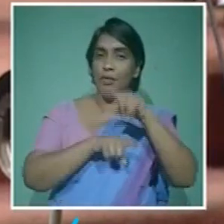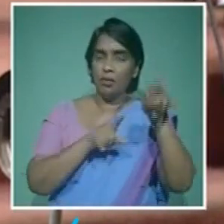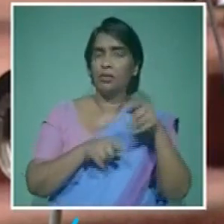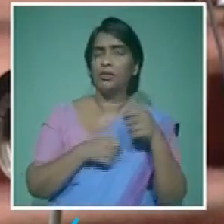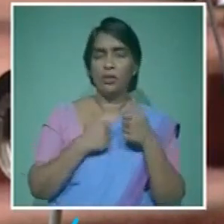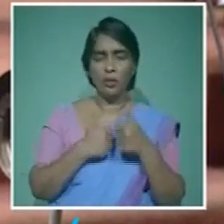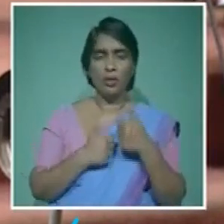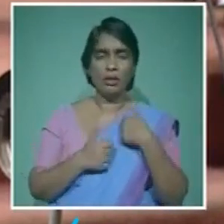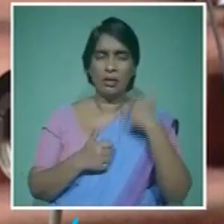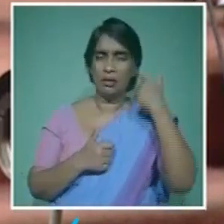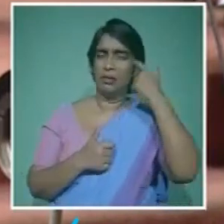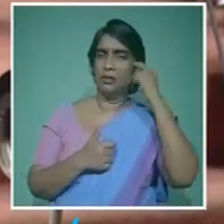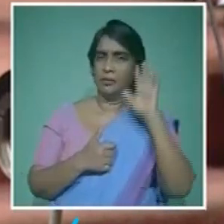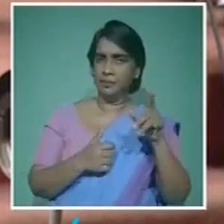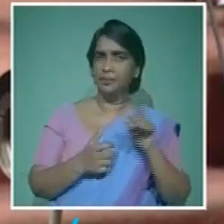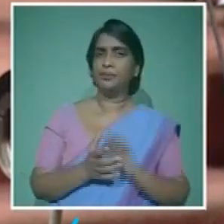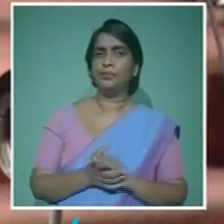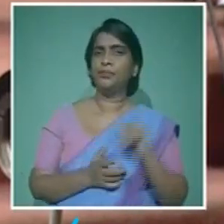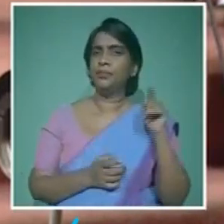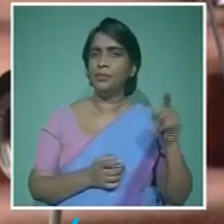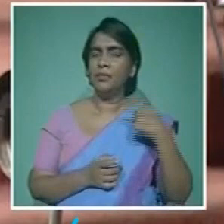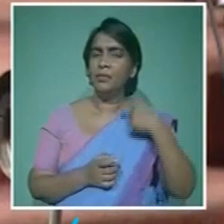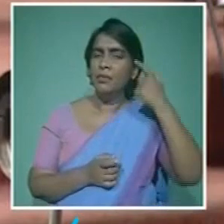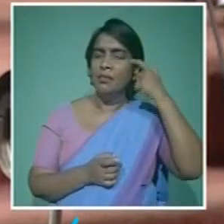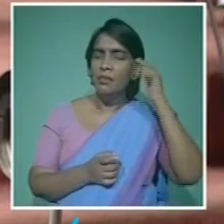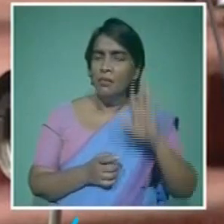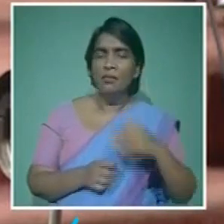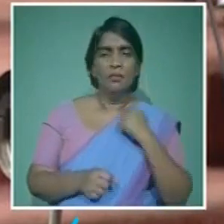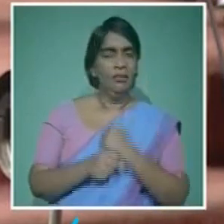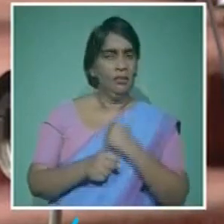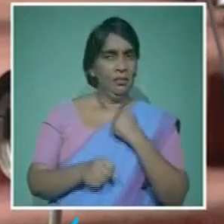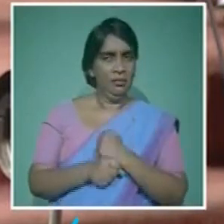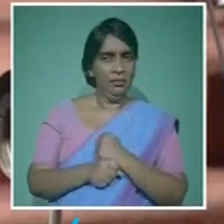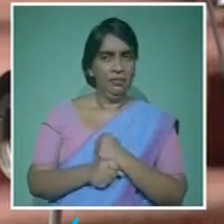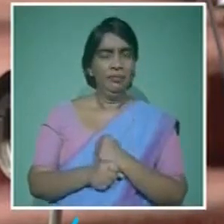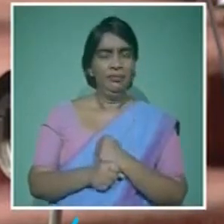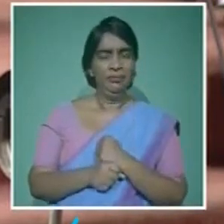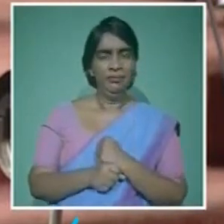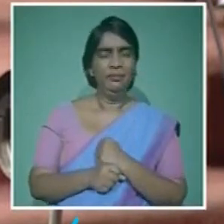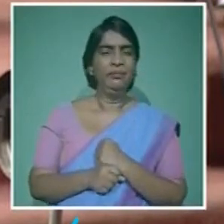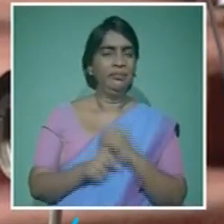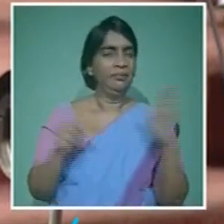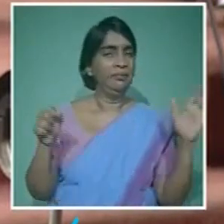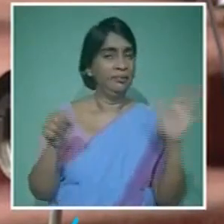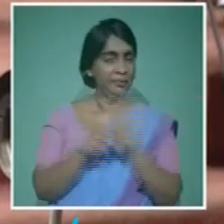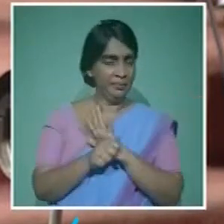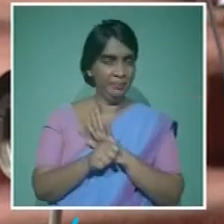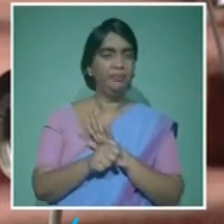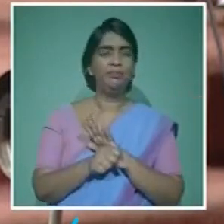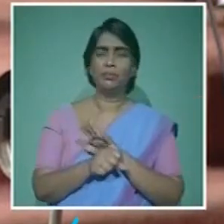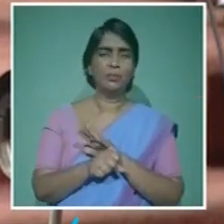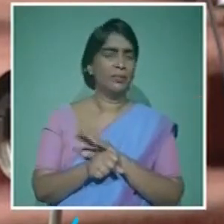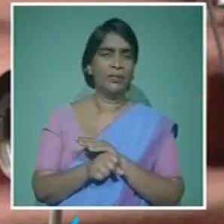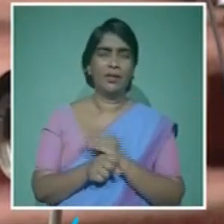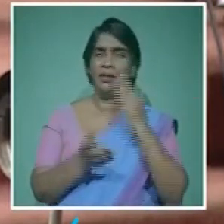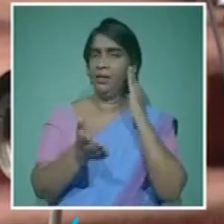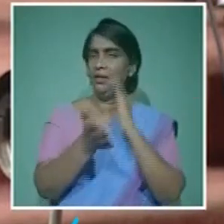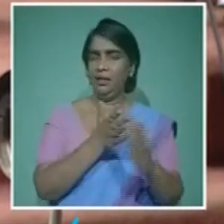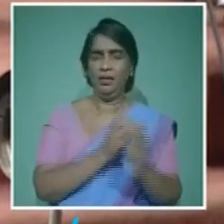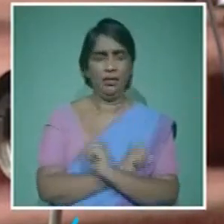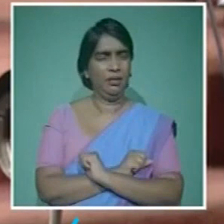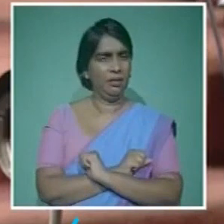கொண்டிருந்தார்கள். அவர்களின் எதிர்பார்ப்பை அரசாங்கம் பூர்த்தி செய்திருக்கின்றது. அதாவது எந்த விதமான சலுகைகளும் மக்களுக்கோ